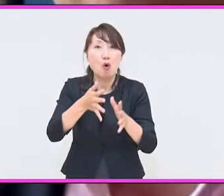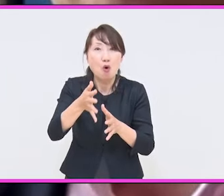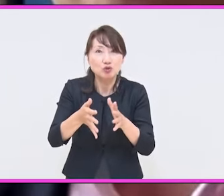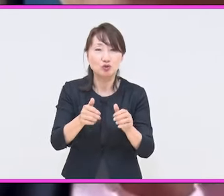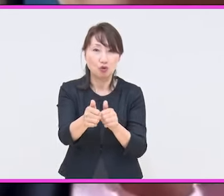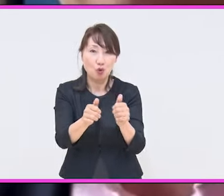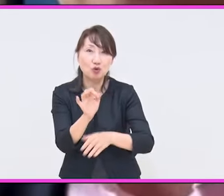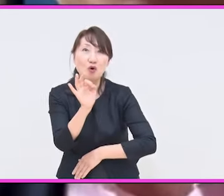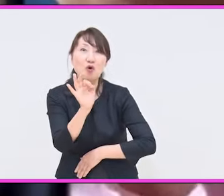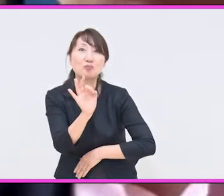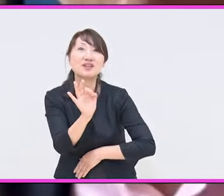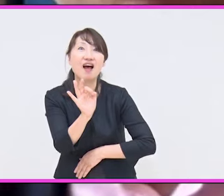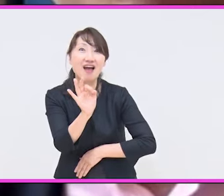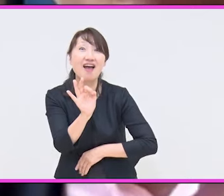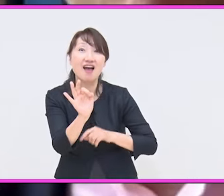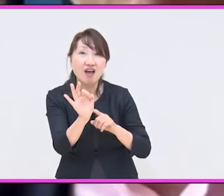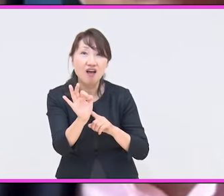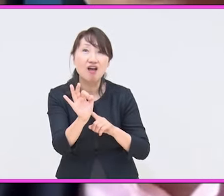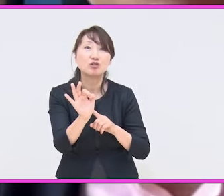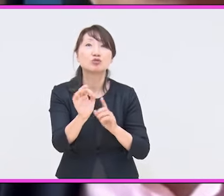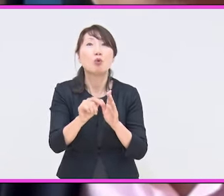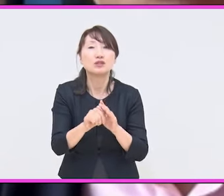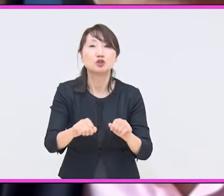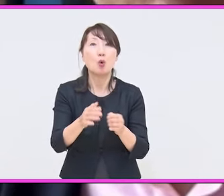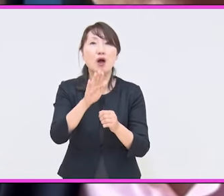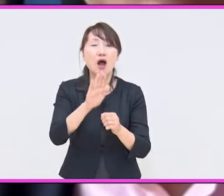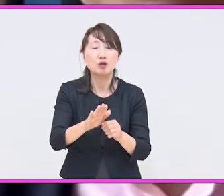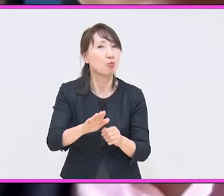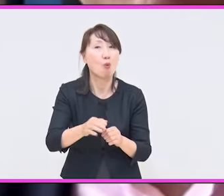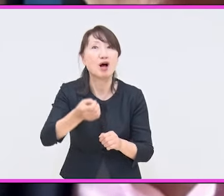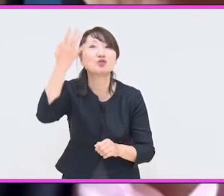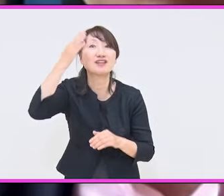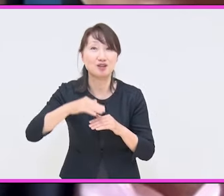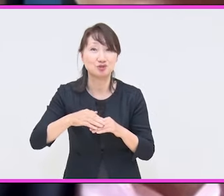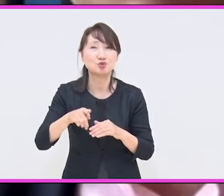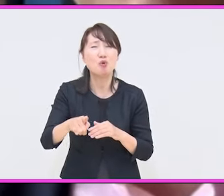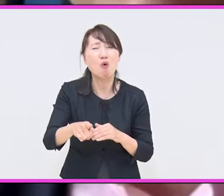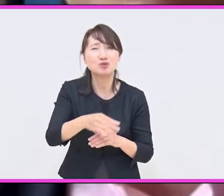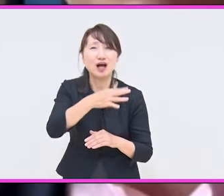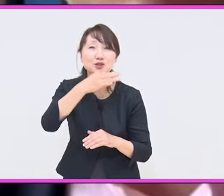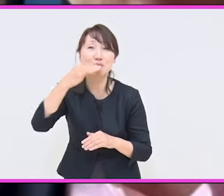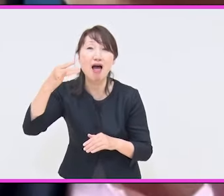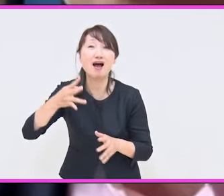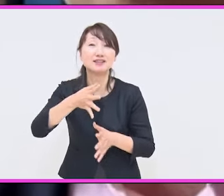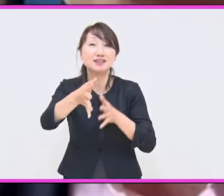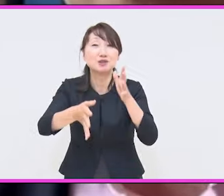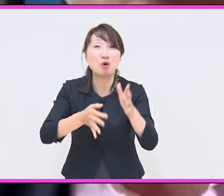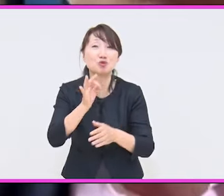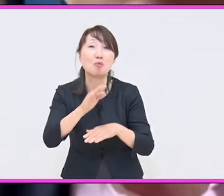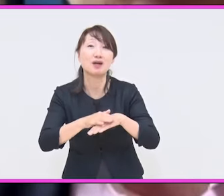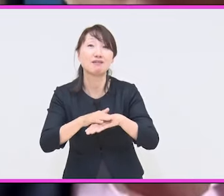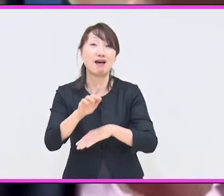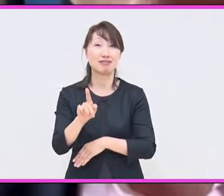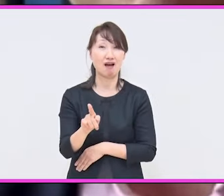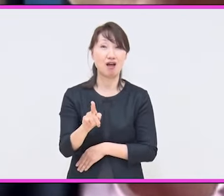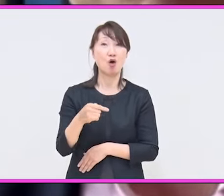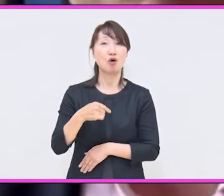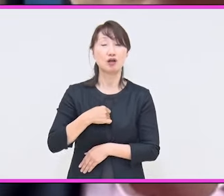event and they'd forgotten about the disability.They were just seeing sport in such a fantastic way, and that to me was